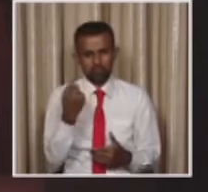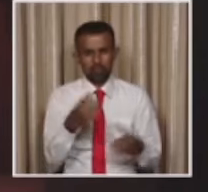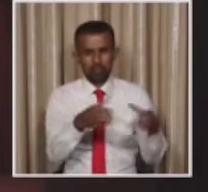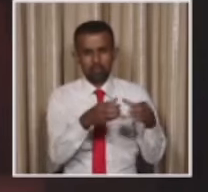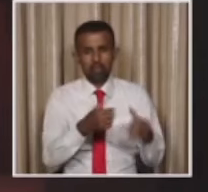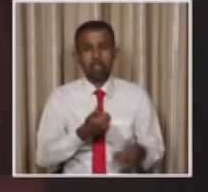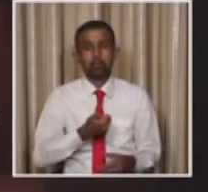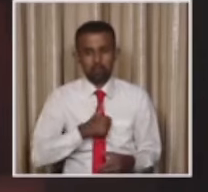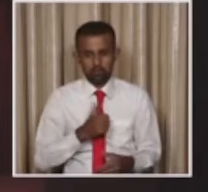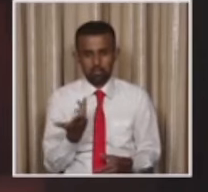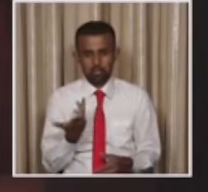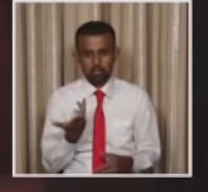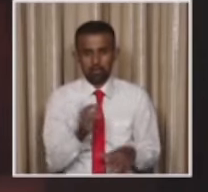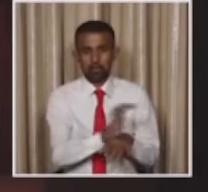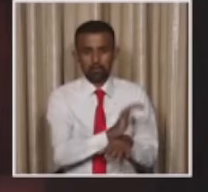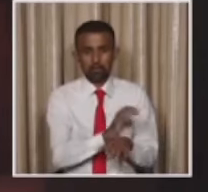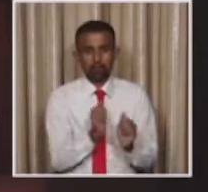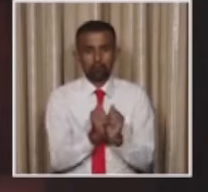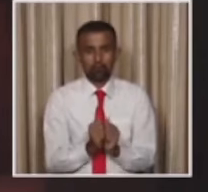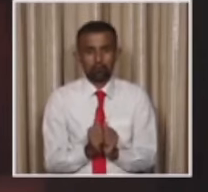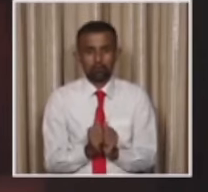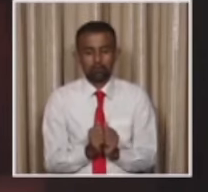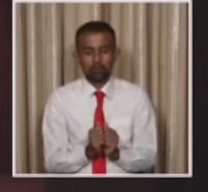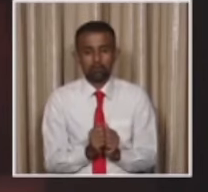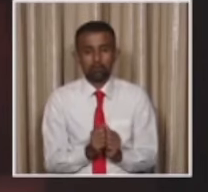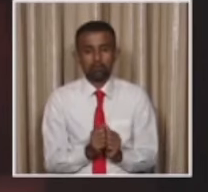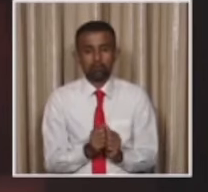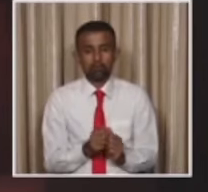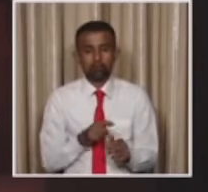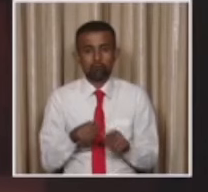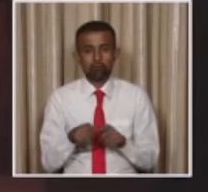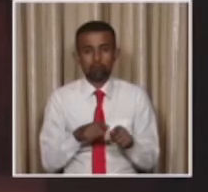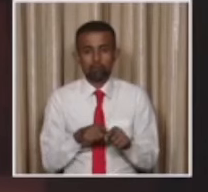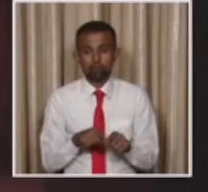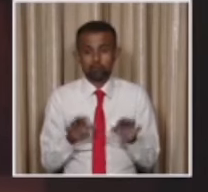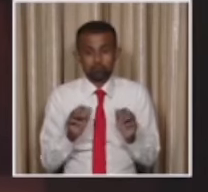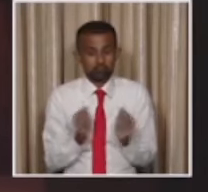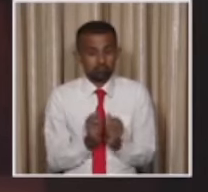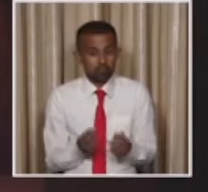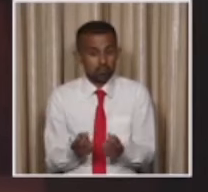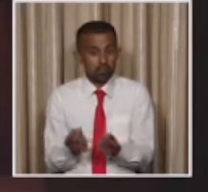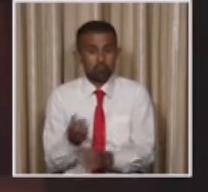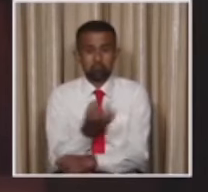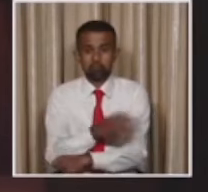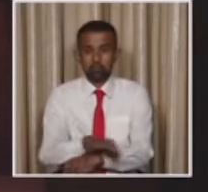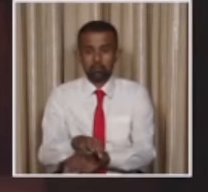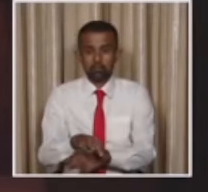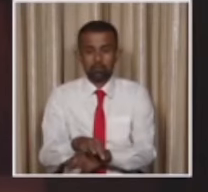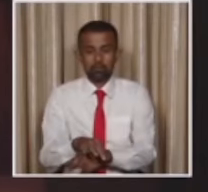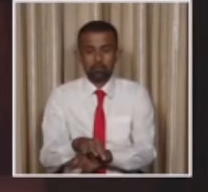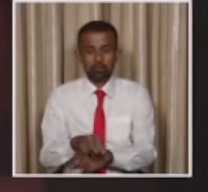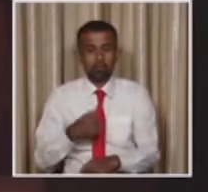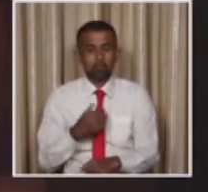විරුද්ධ. ඩිජිටයිසේෂන් වැඩසටහන්, ඒ වගේම වඩාත් කාර්යක්ෂම ක්‍රමවේද, මොකද එතකොට